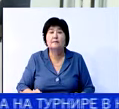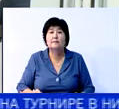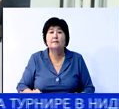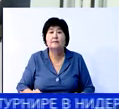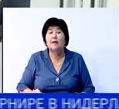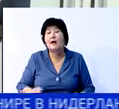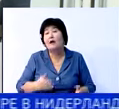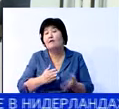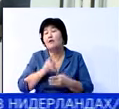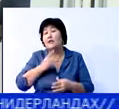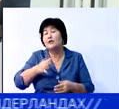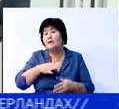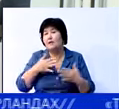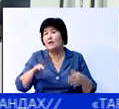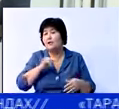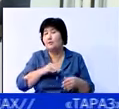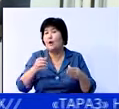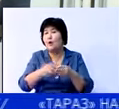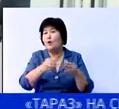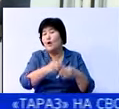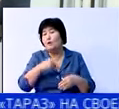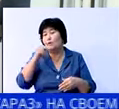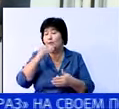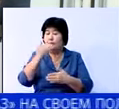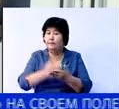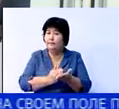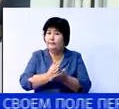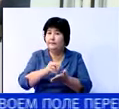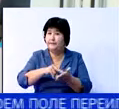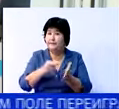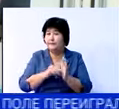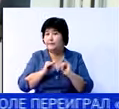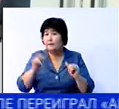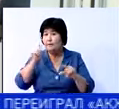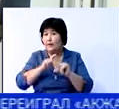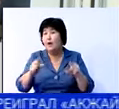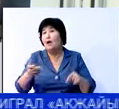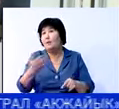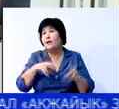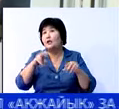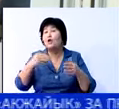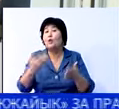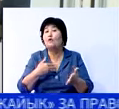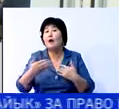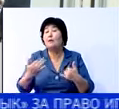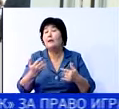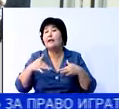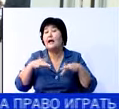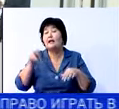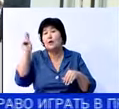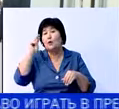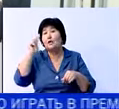В ходе семинара велась большая работа в группах. Мы учились составлять стратегический план развития школы. Мы ищем новые подходы к организации